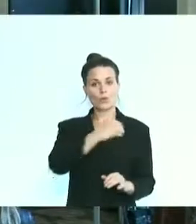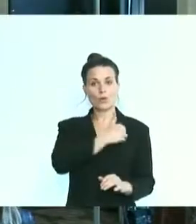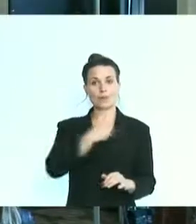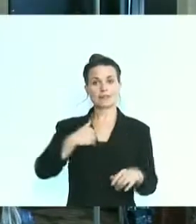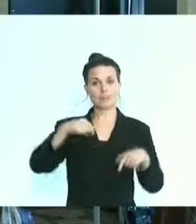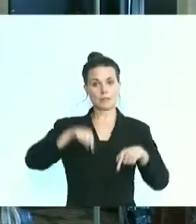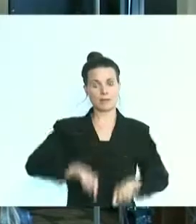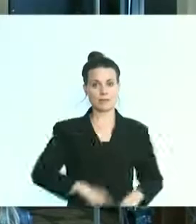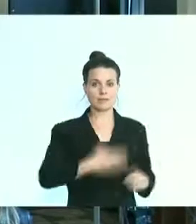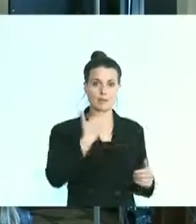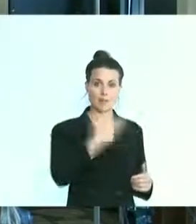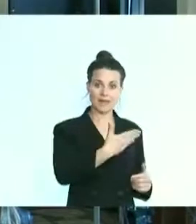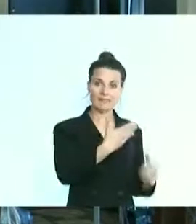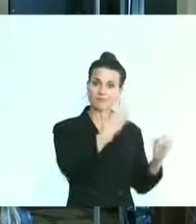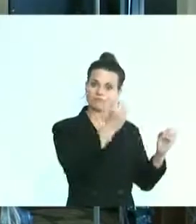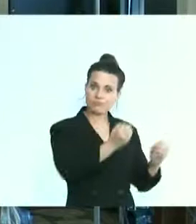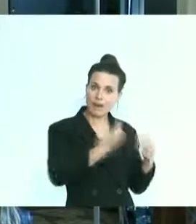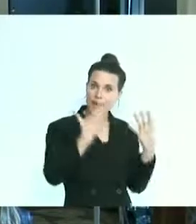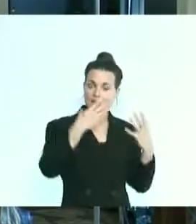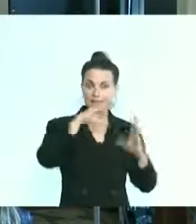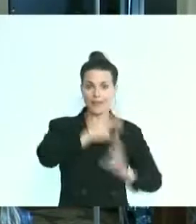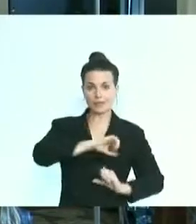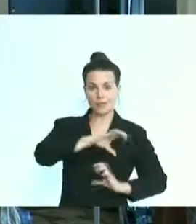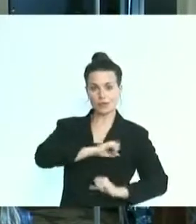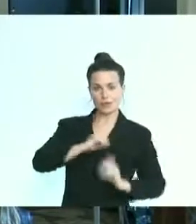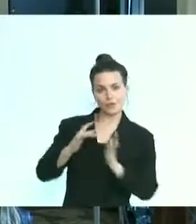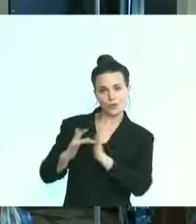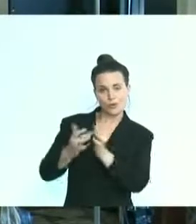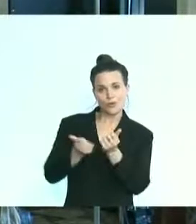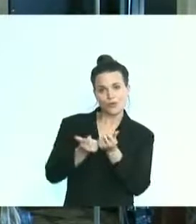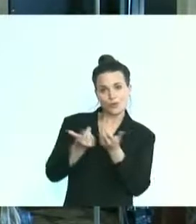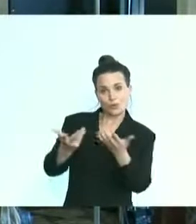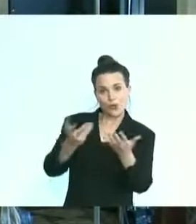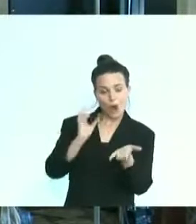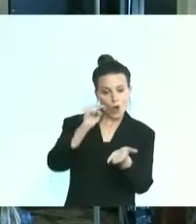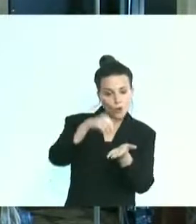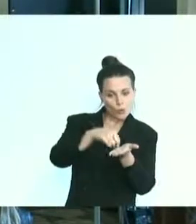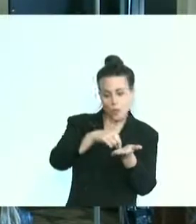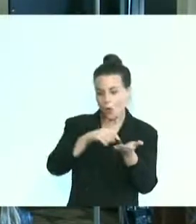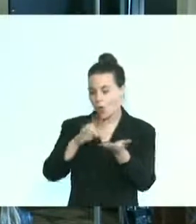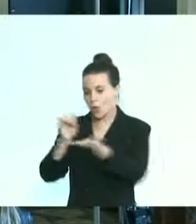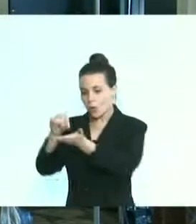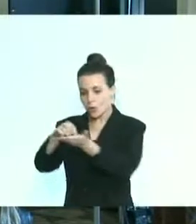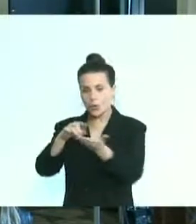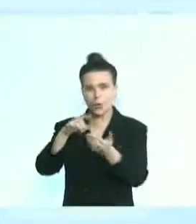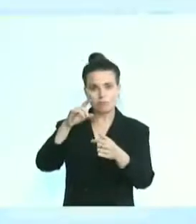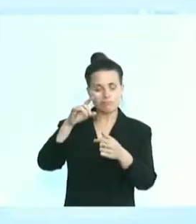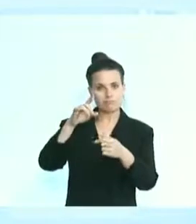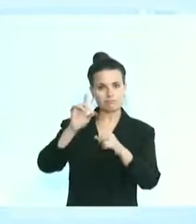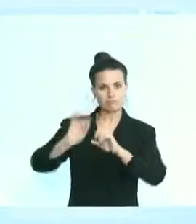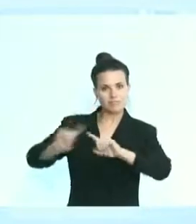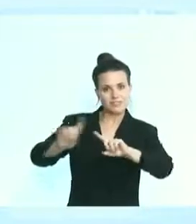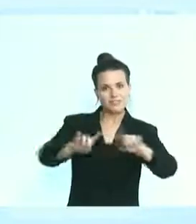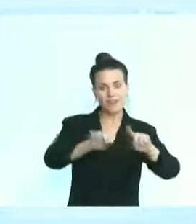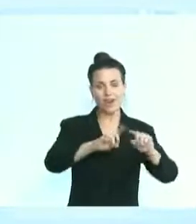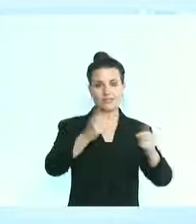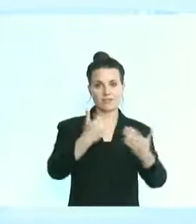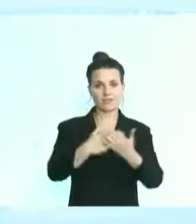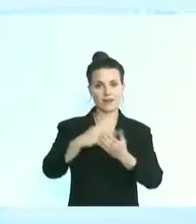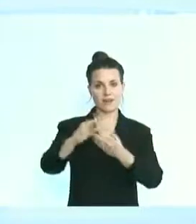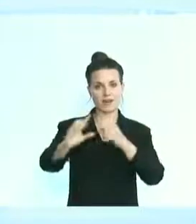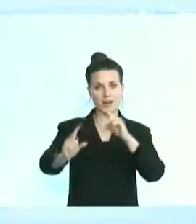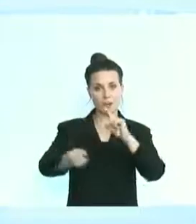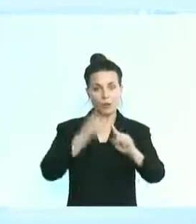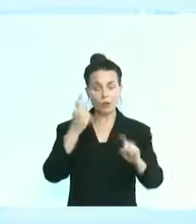élus plusieurs expérimentations dans des endroits et des géographies différentes de notre territoire. C'était vraiment très important de ne pas vous